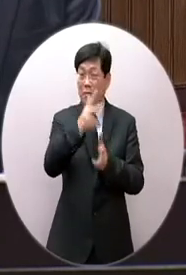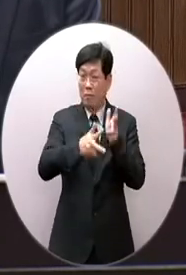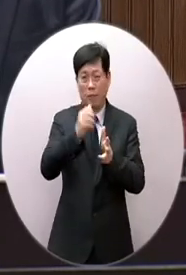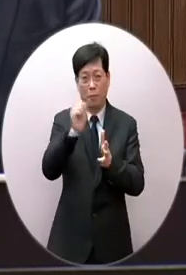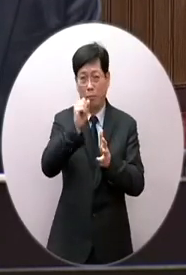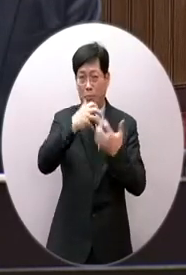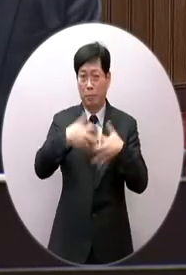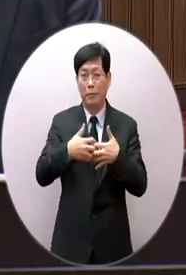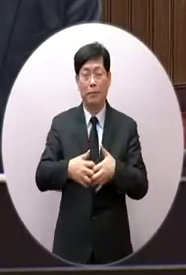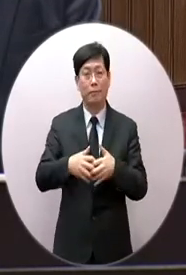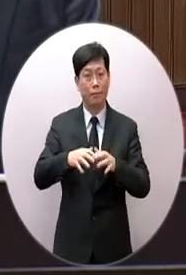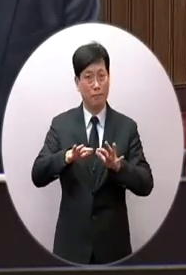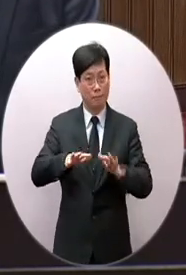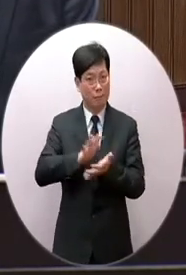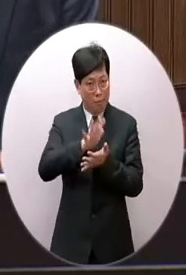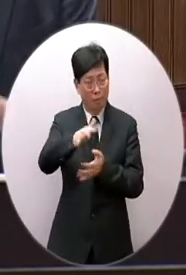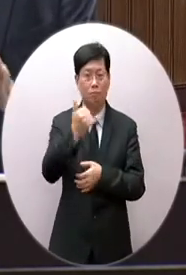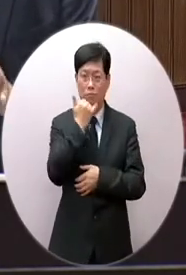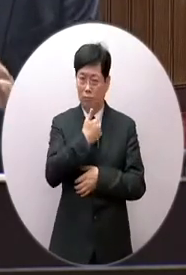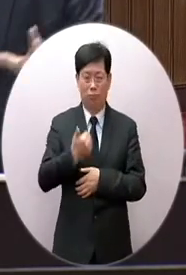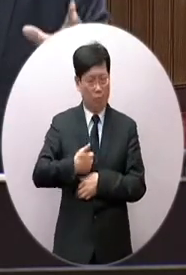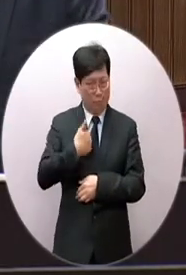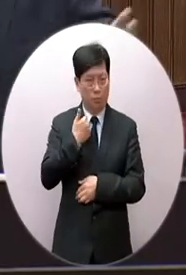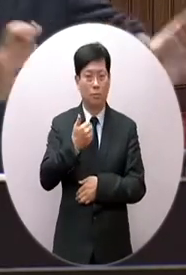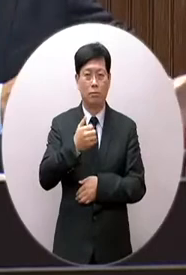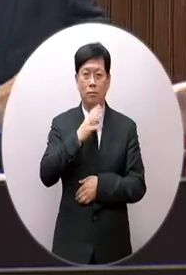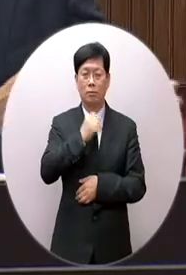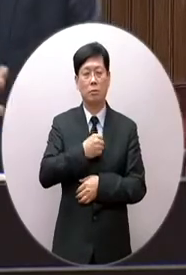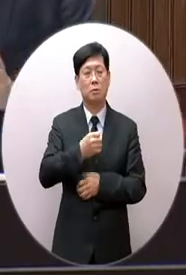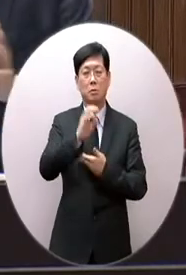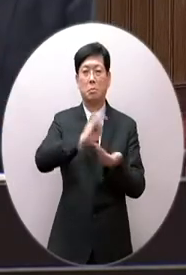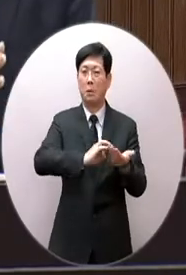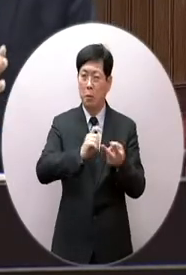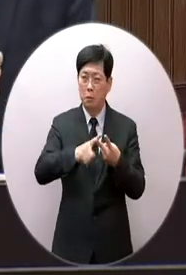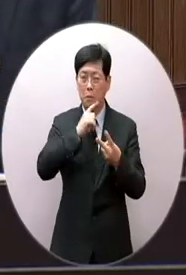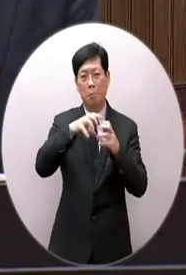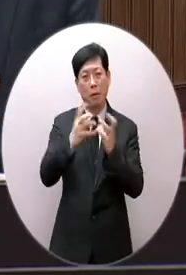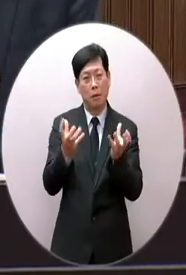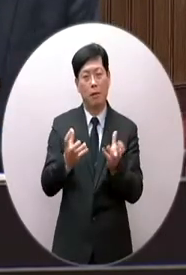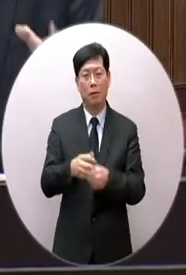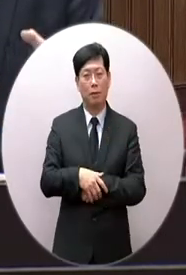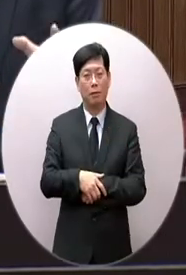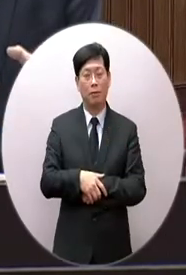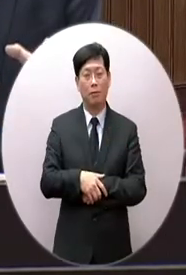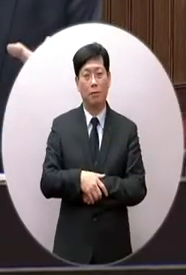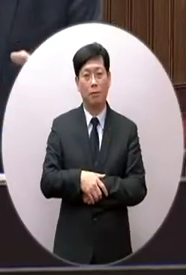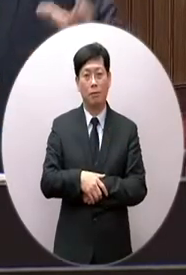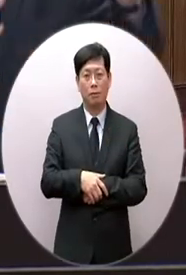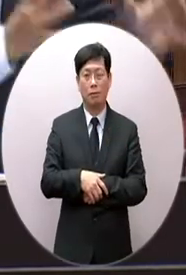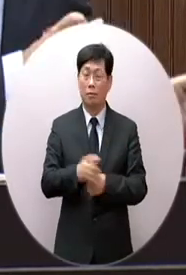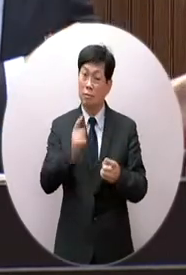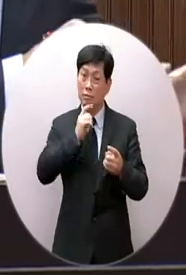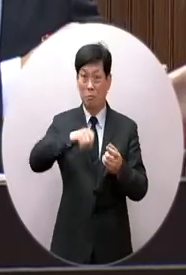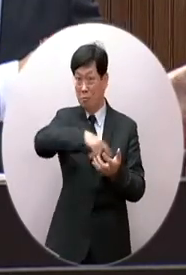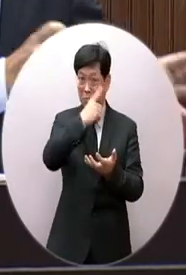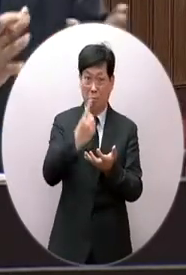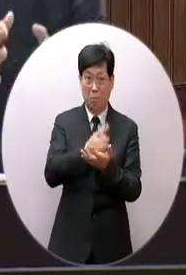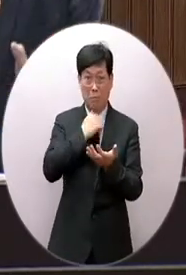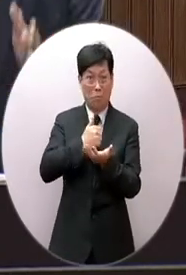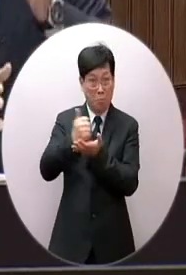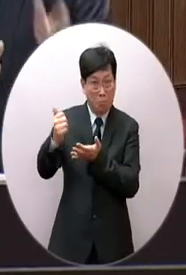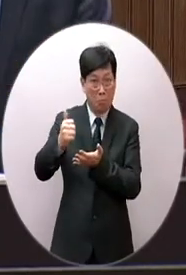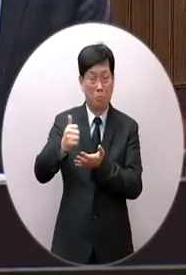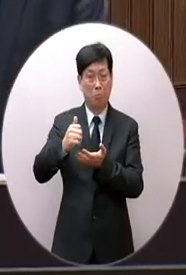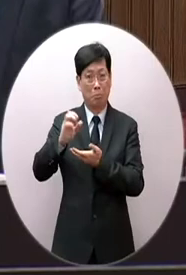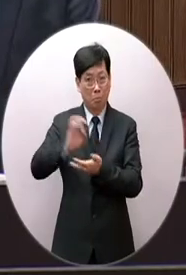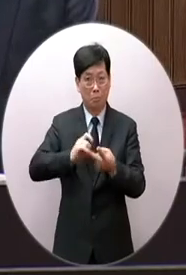的，所以将来核四电厂就很可能就是必须要转卖啦，或者拆解啦，不管是整厂输出或